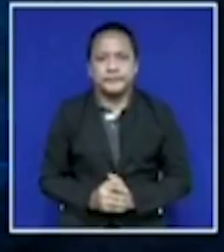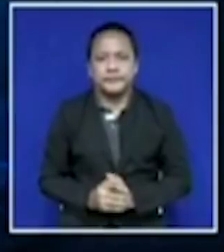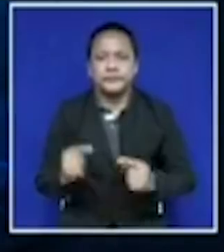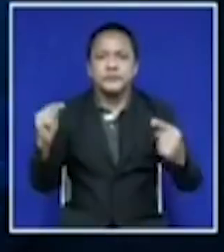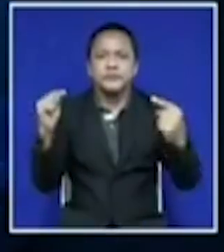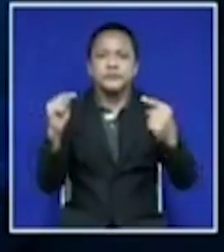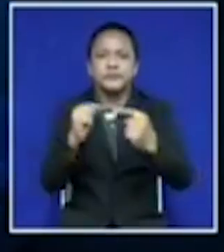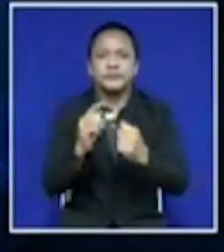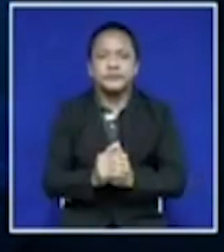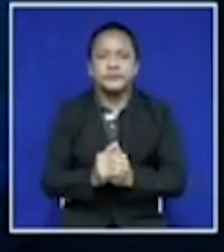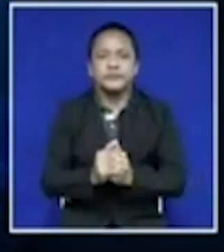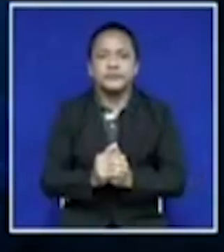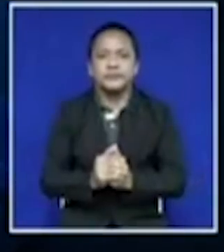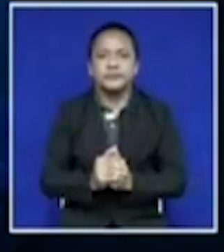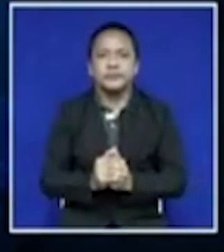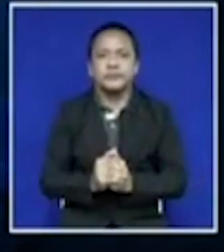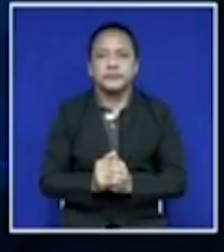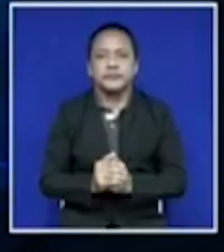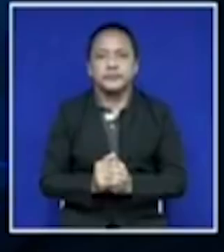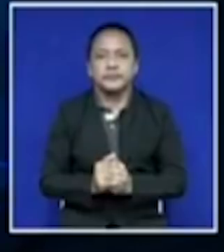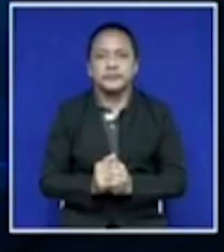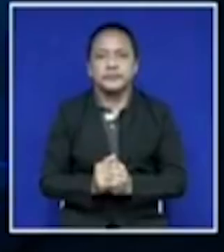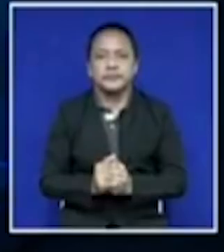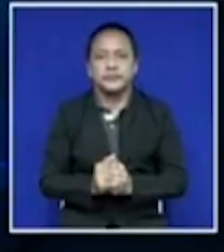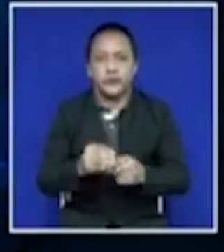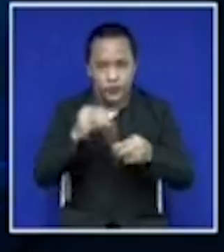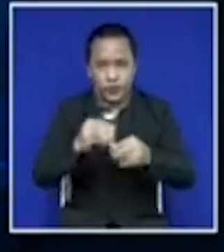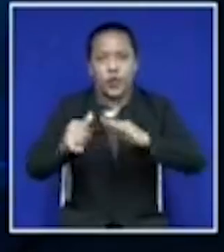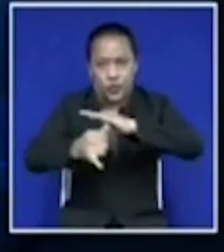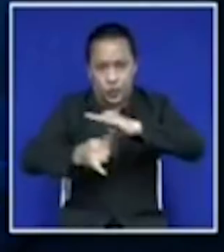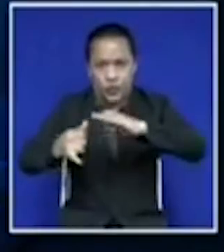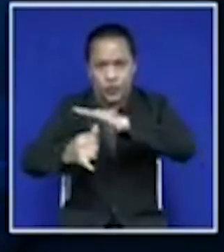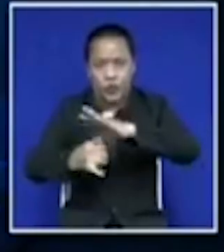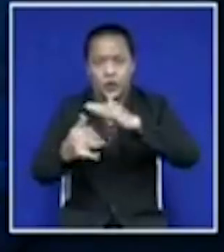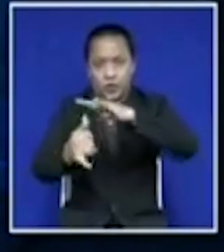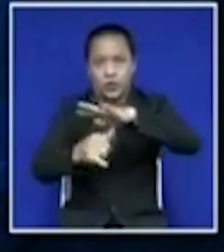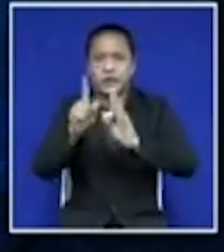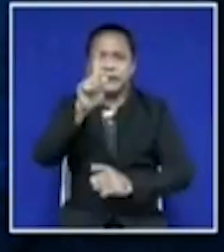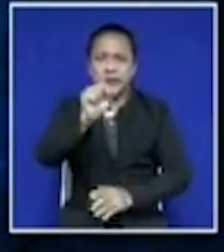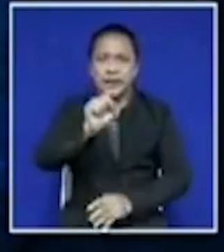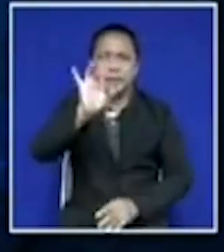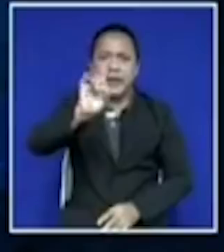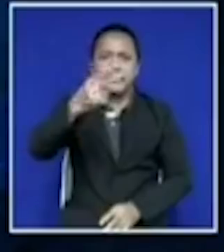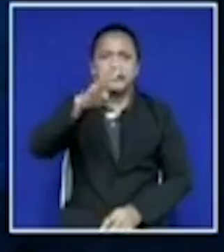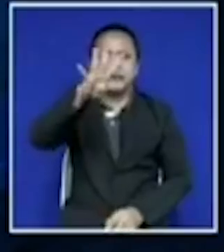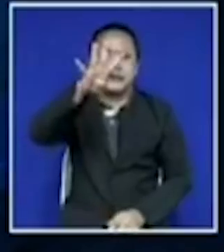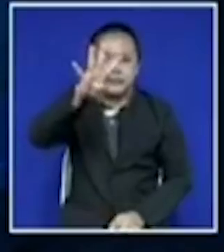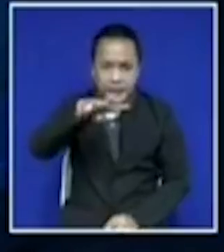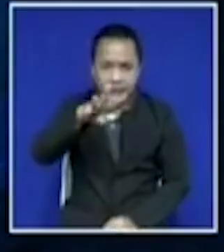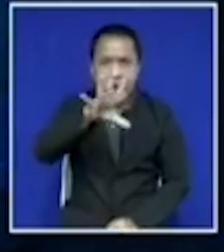านการณ์ของการดูในสเตทควอรันทีนของเราณตอนนี้